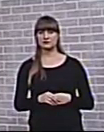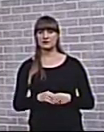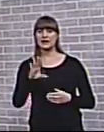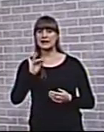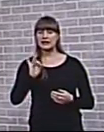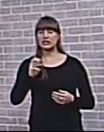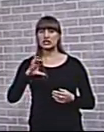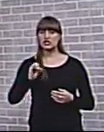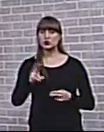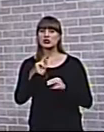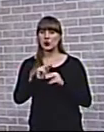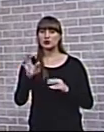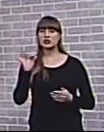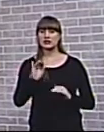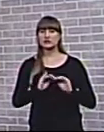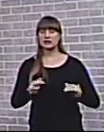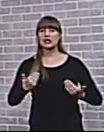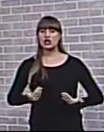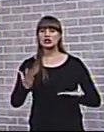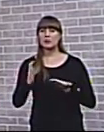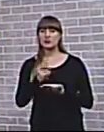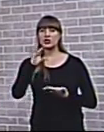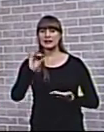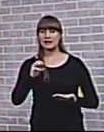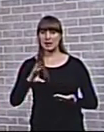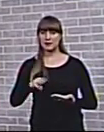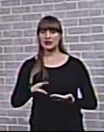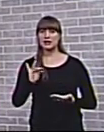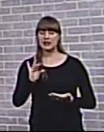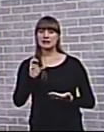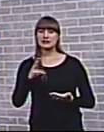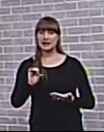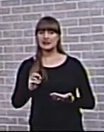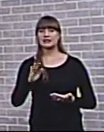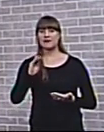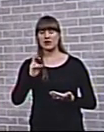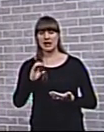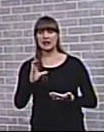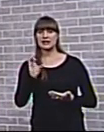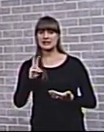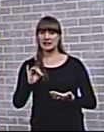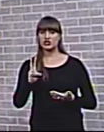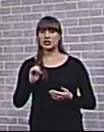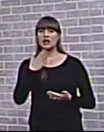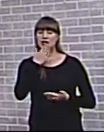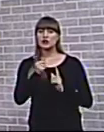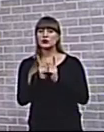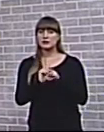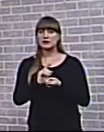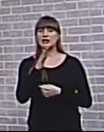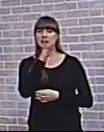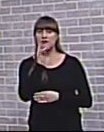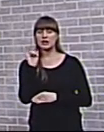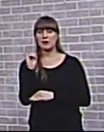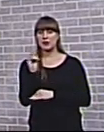Ирина Слуцкая учила ростовских детей жить, побеждая диабет. Пистолетики, фонарики, саночки на льду хоть на время заменили малышам слова